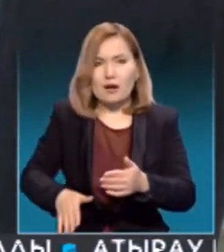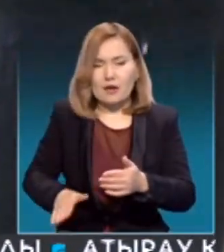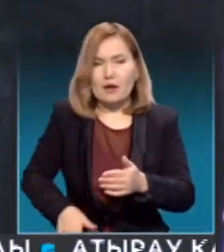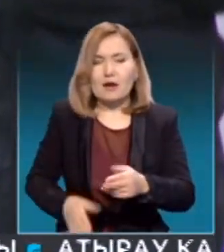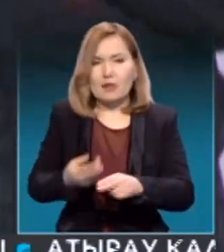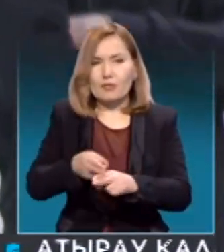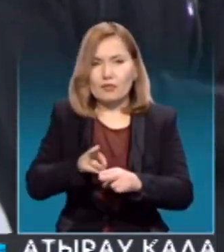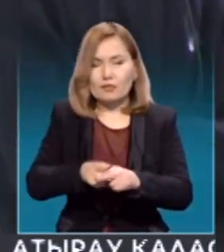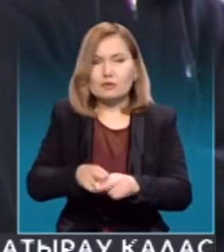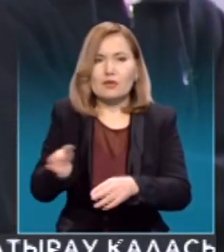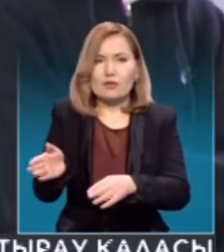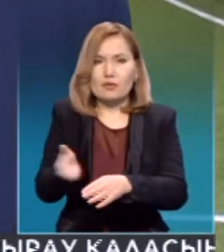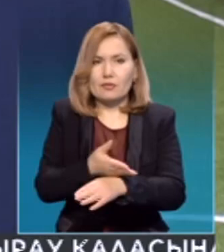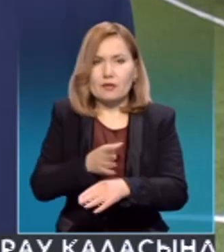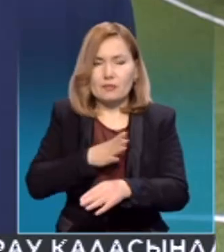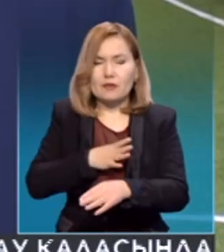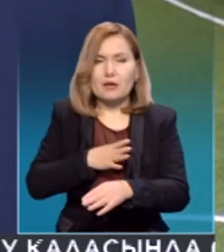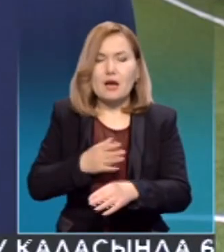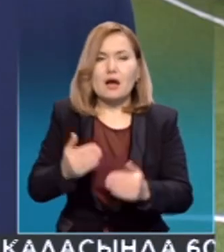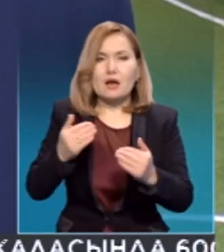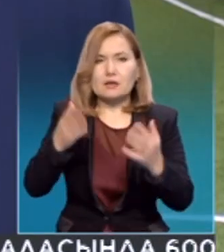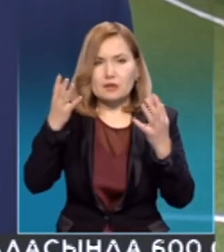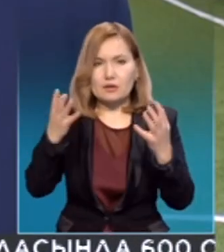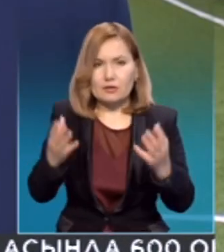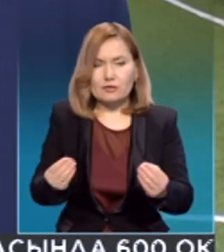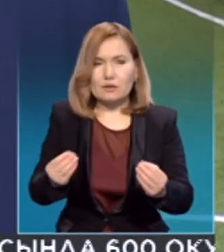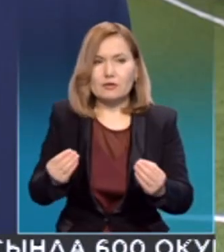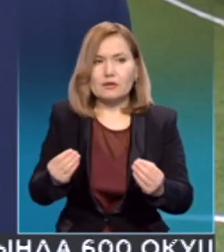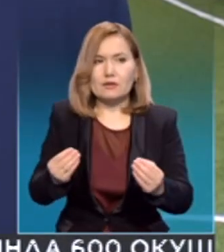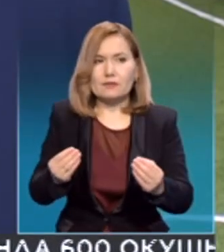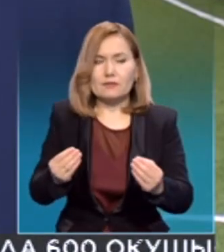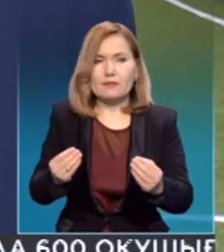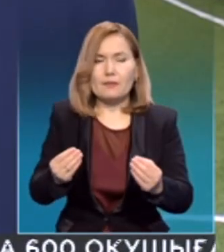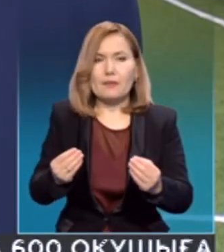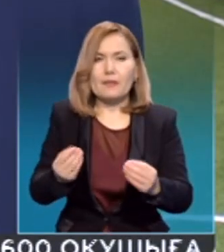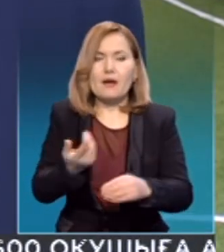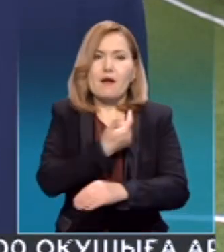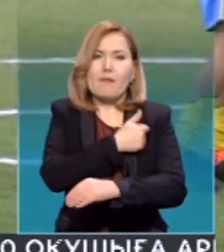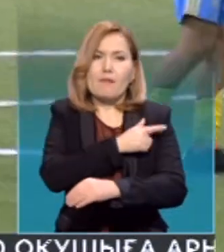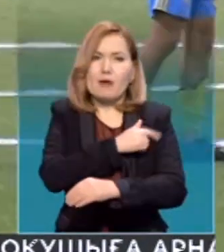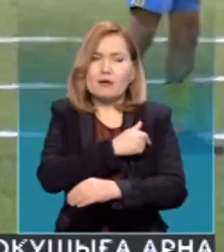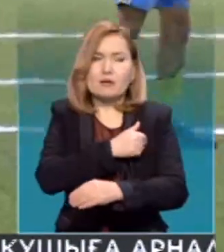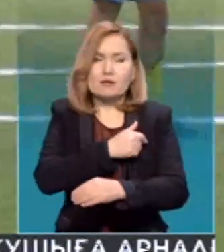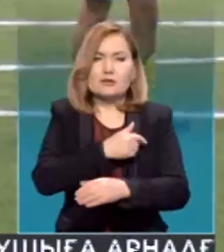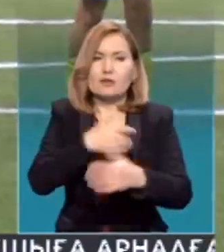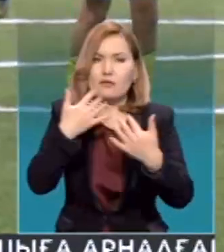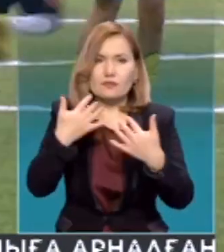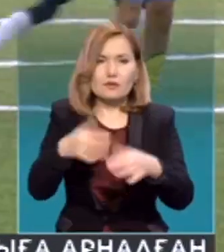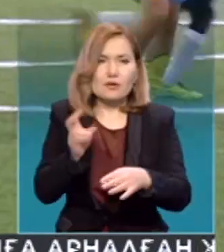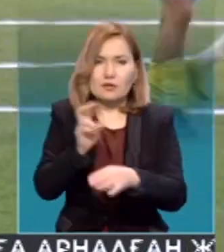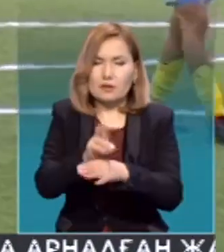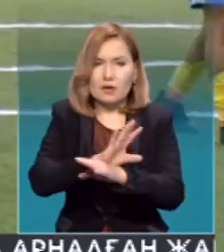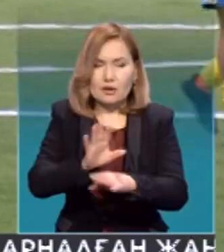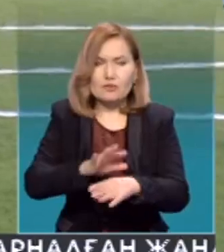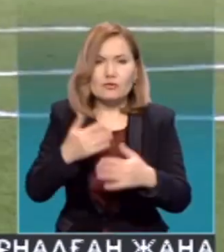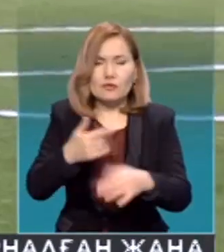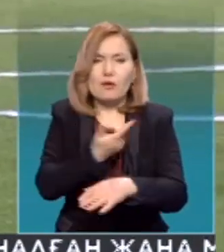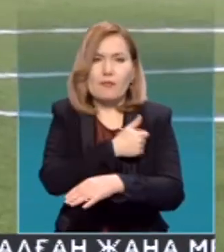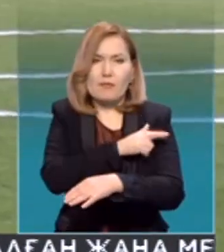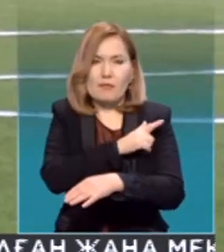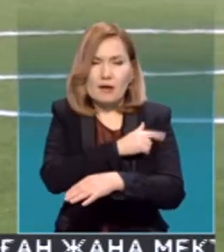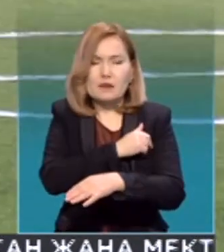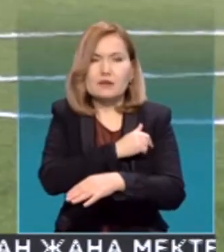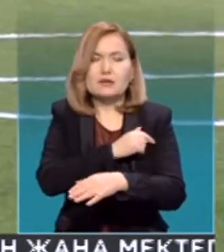хоть какая то часть осталась. Қазіргі таңда міне больница деген ұмыттық, енді жоқ уже